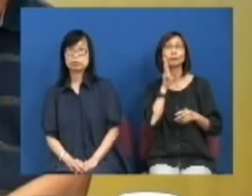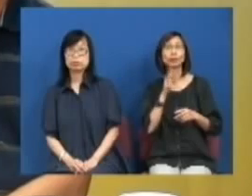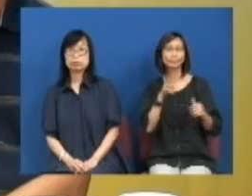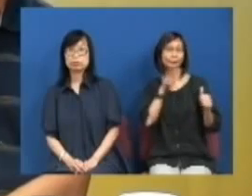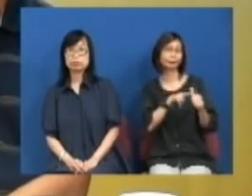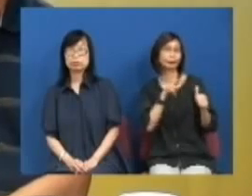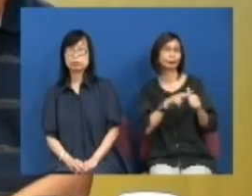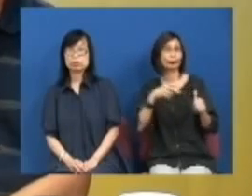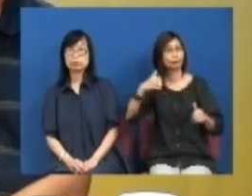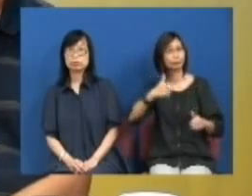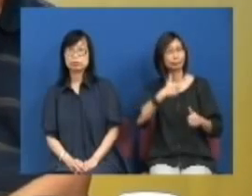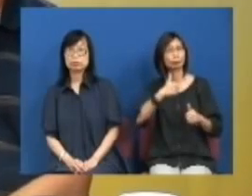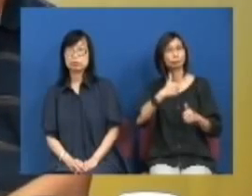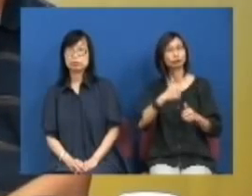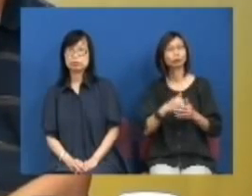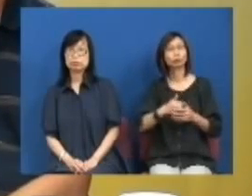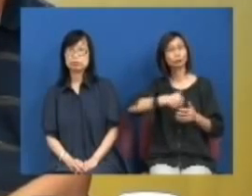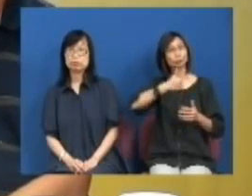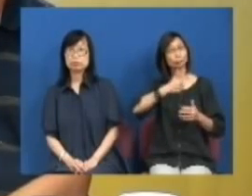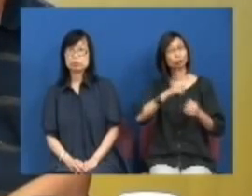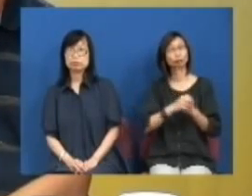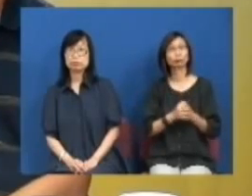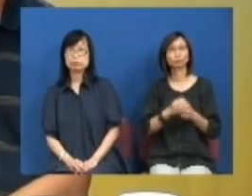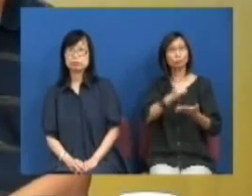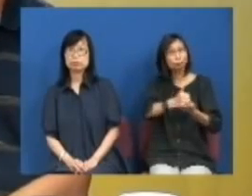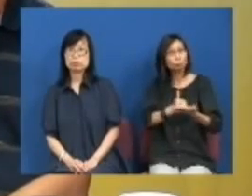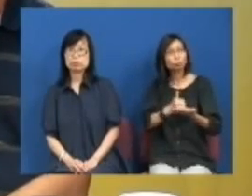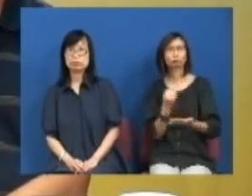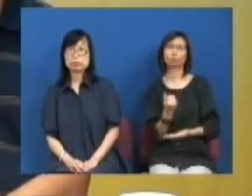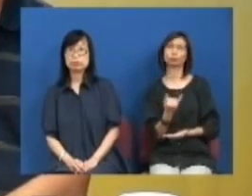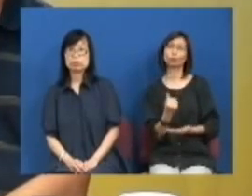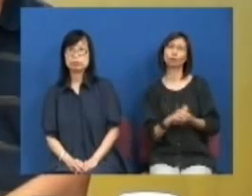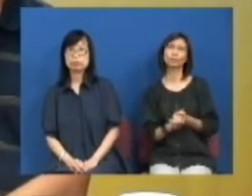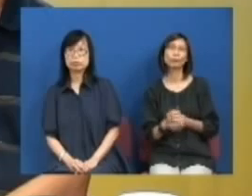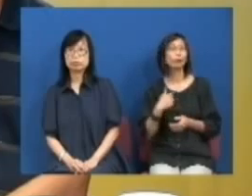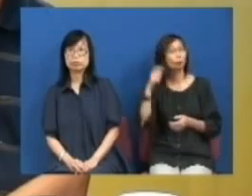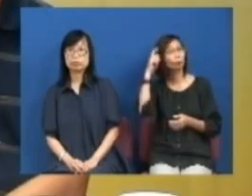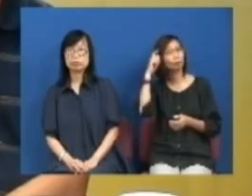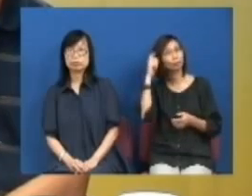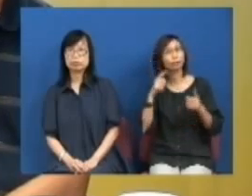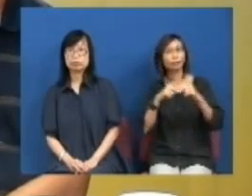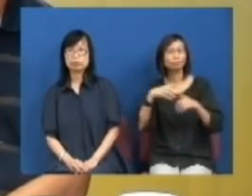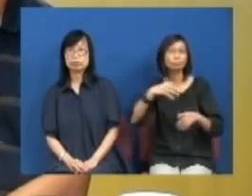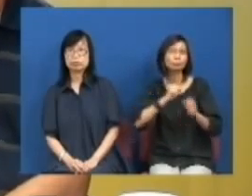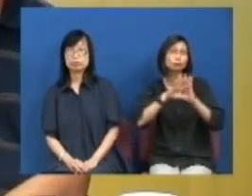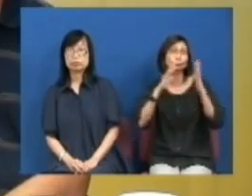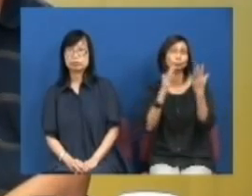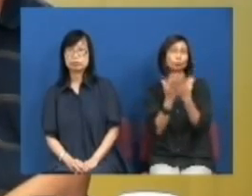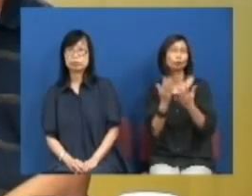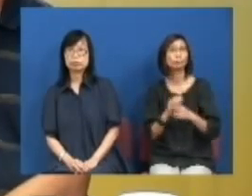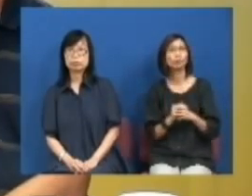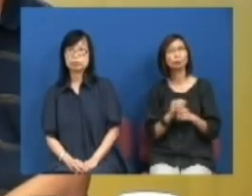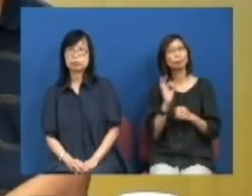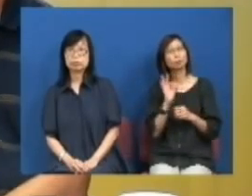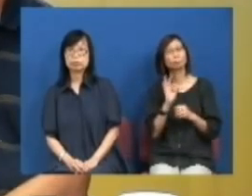題上面會不會都是退讓？咁當然，我諗民主黨暫時都未去到一個咁極端嘅情況，就係話，即係喺一